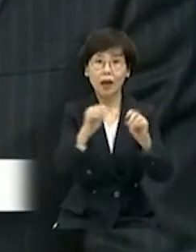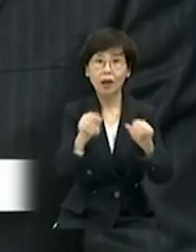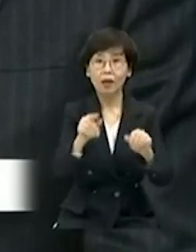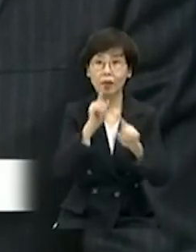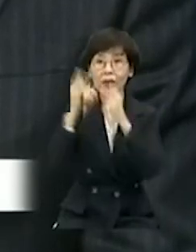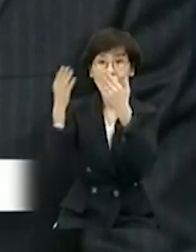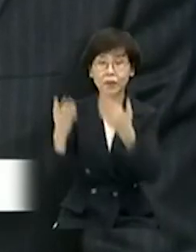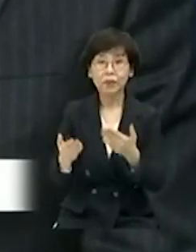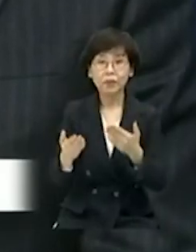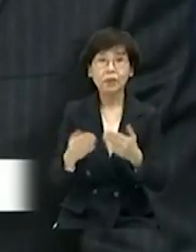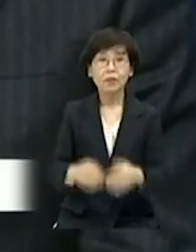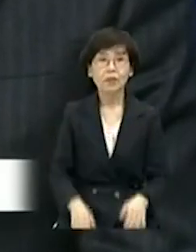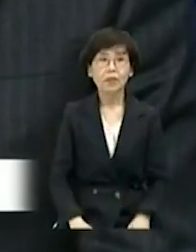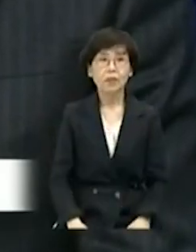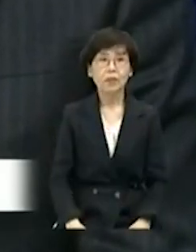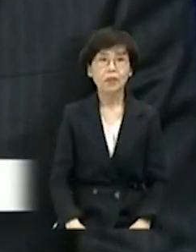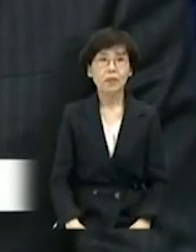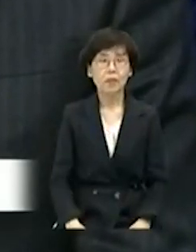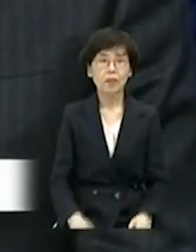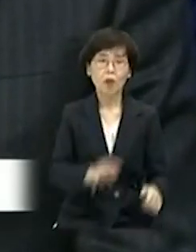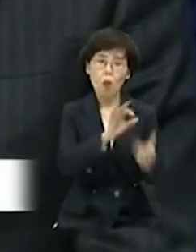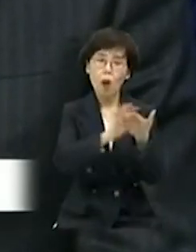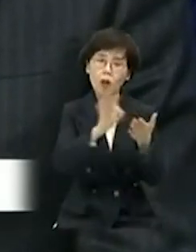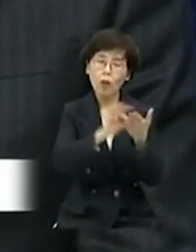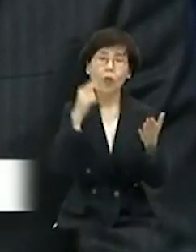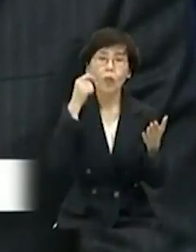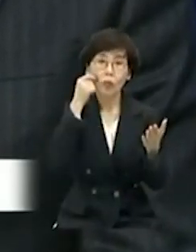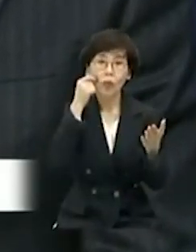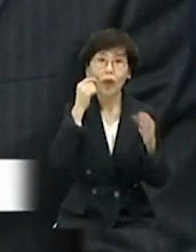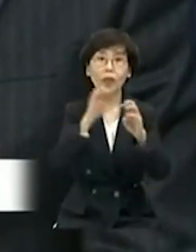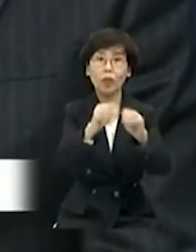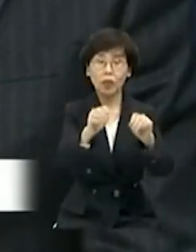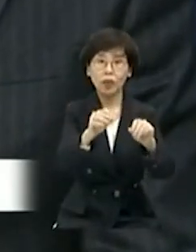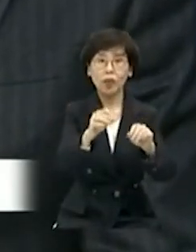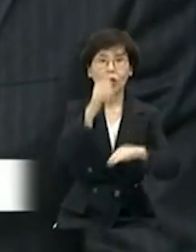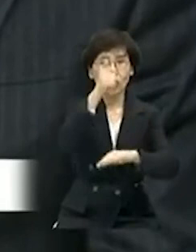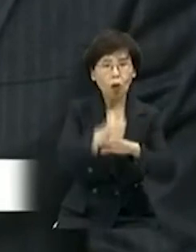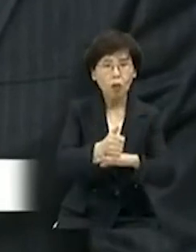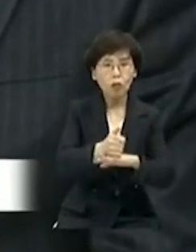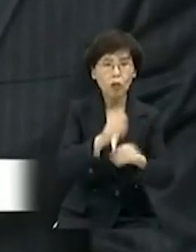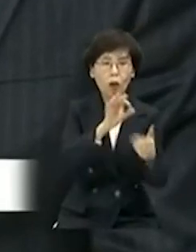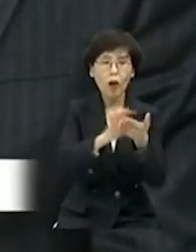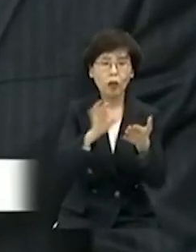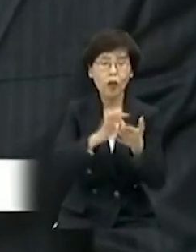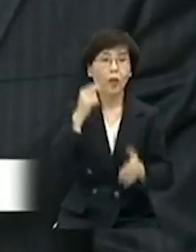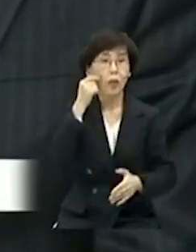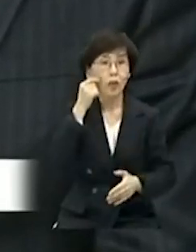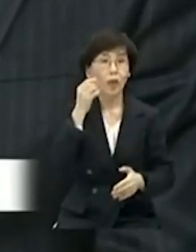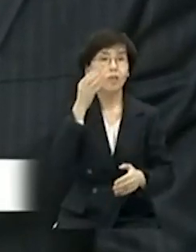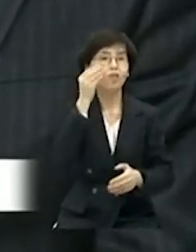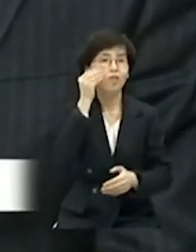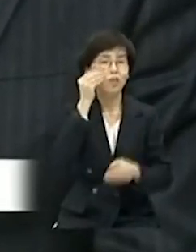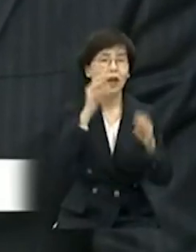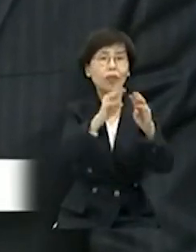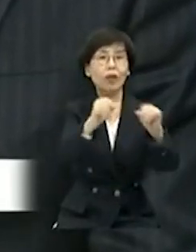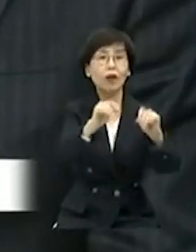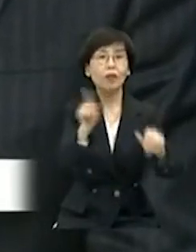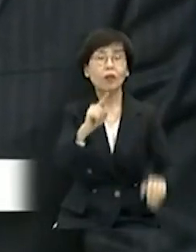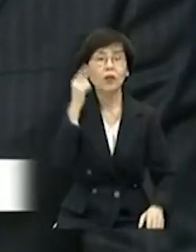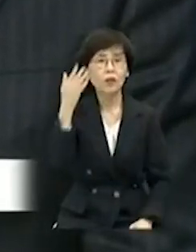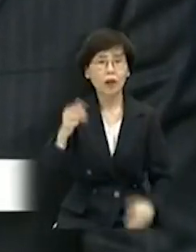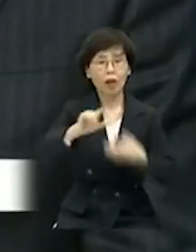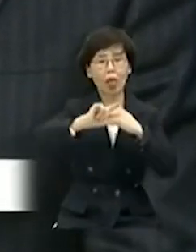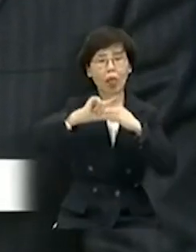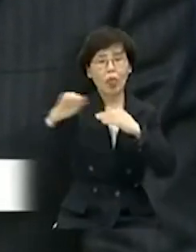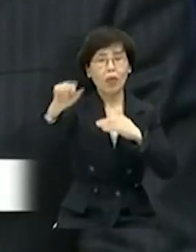말씀을 하셨습니다. 안 쓰이는 토지나 안 쓰이는 토지. 활용이 못 되는? 그렇죠. 결국 안 쓰이는 토지나 활용이 안 되는 토지는 어떤 토지이겠습니까?